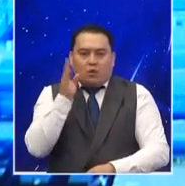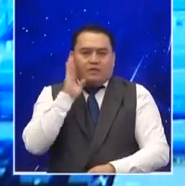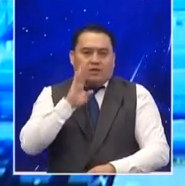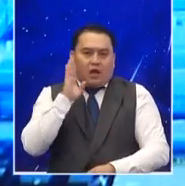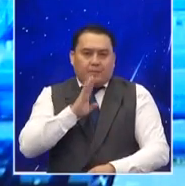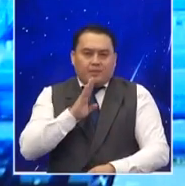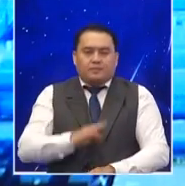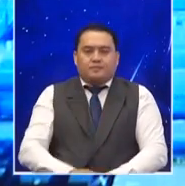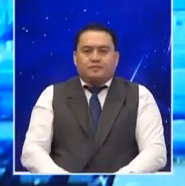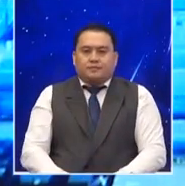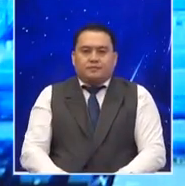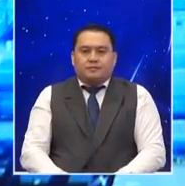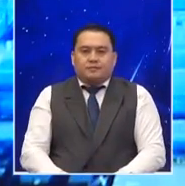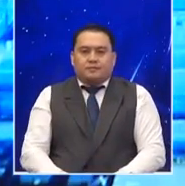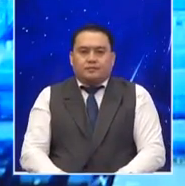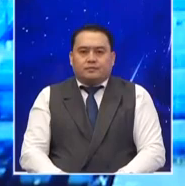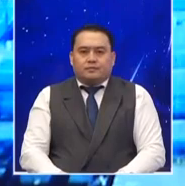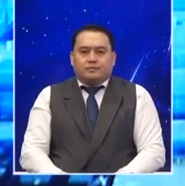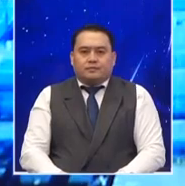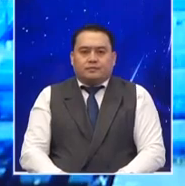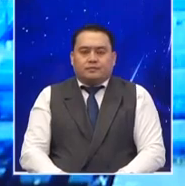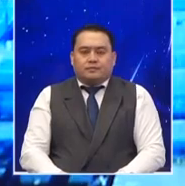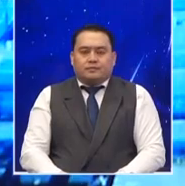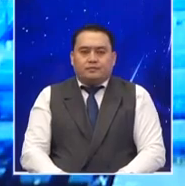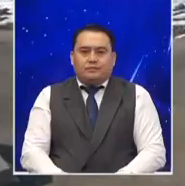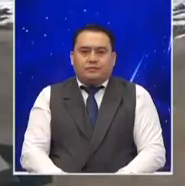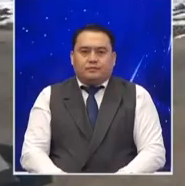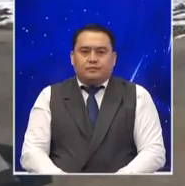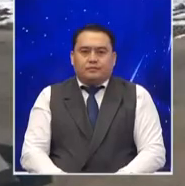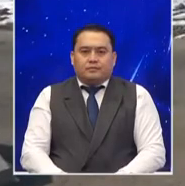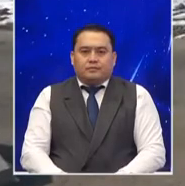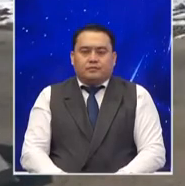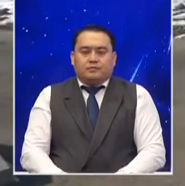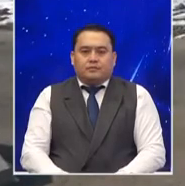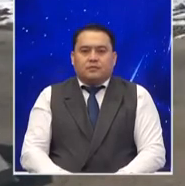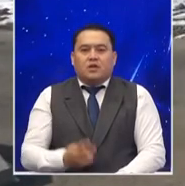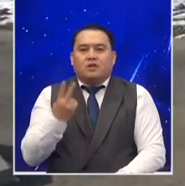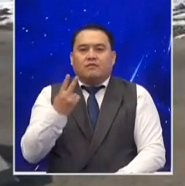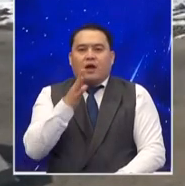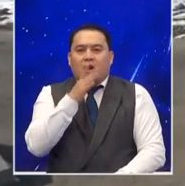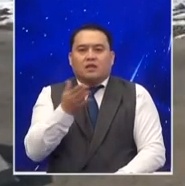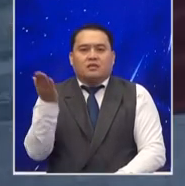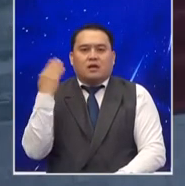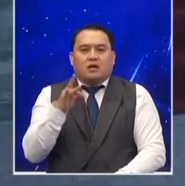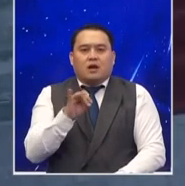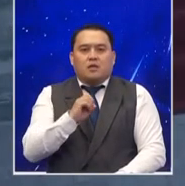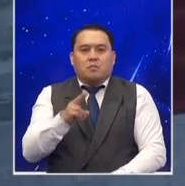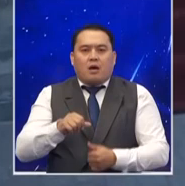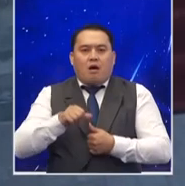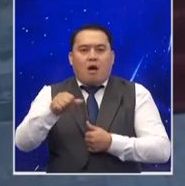воде. Подробнее обо всем в материале Ануара Мангельдинова. Чуть более 2 лет назад Раймбекский район стал